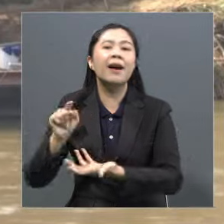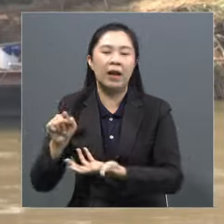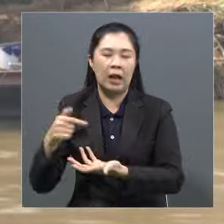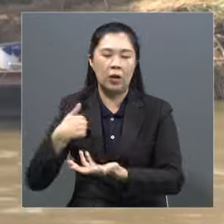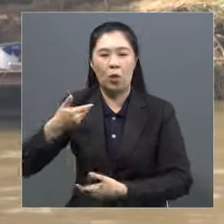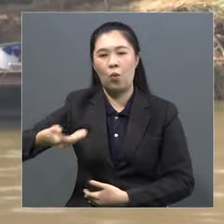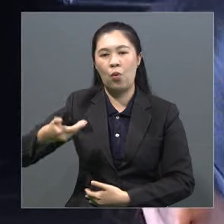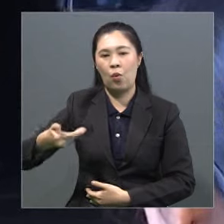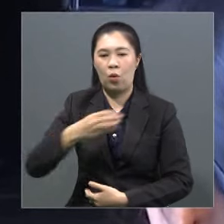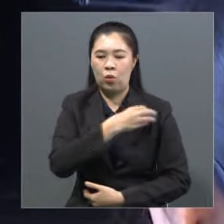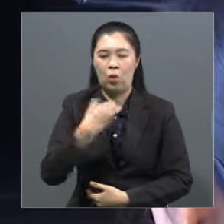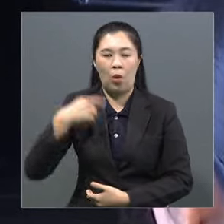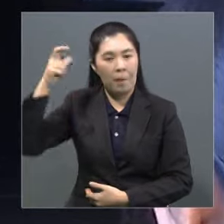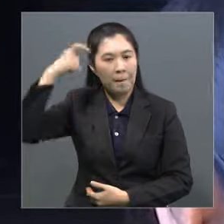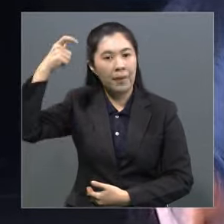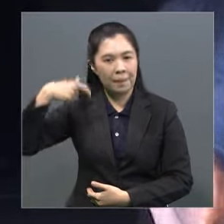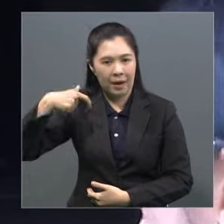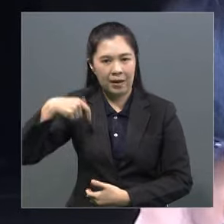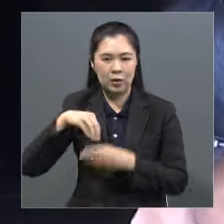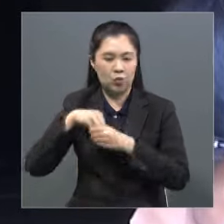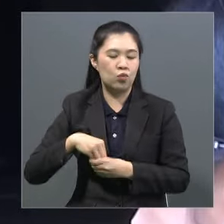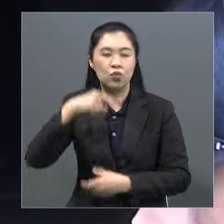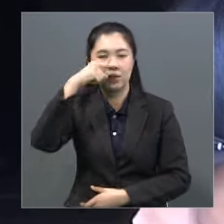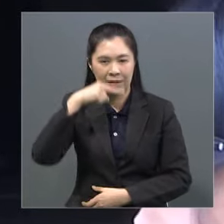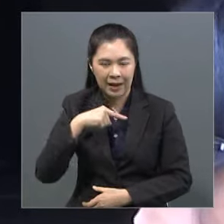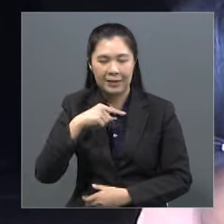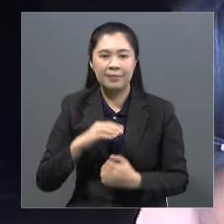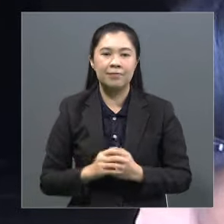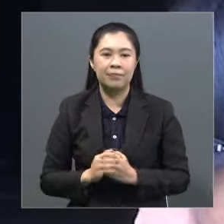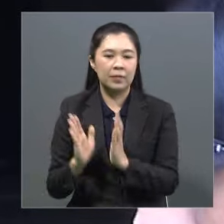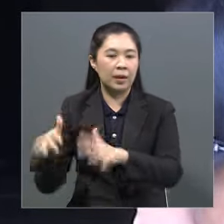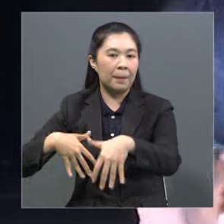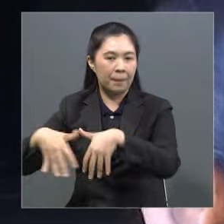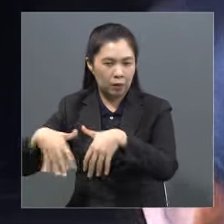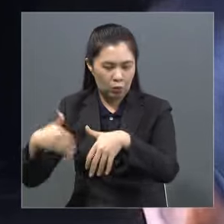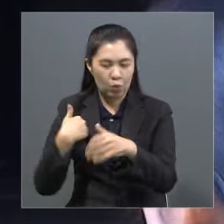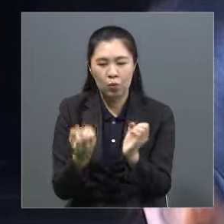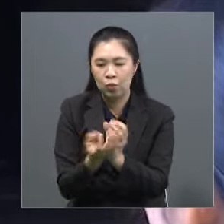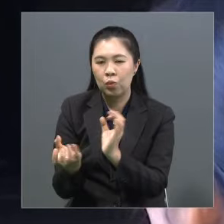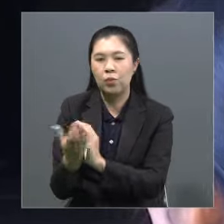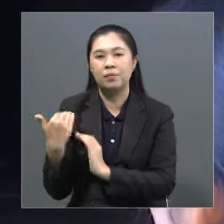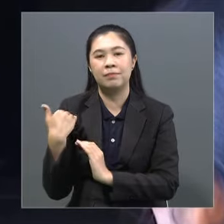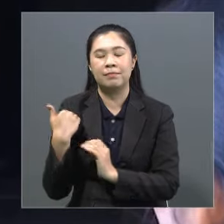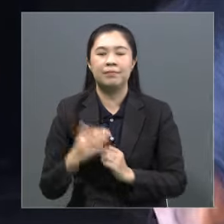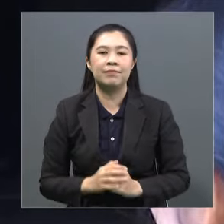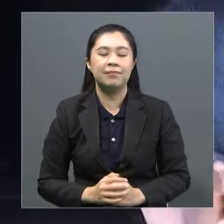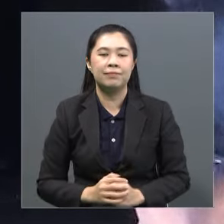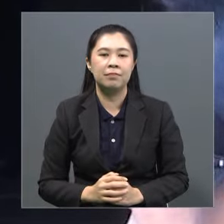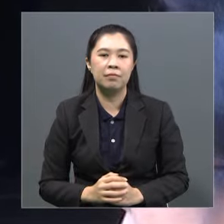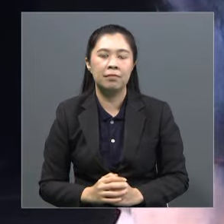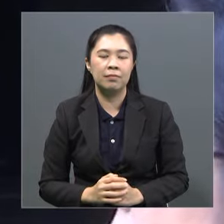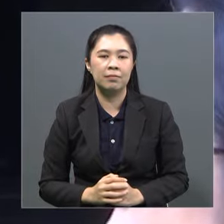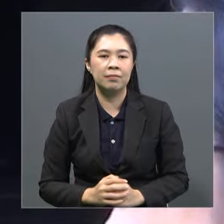านเอกอัครราชทูตประเทศเมียนมาประจำประเทศไทยเพราะอาจจะมีประชาชนได้รับผลกระทบค่ะเอาไปฟังเสียงกันค่ะ